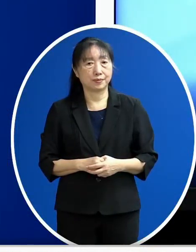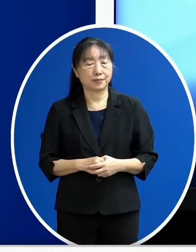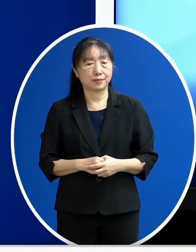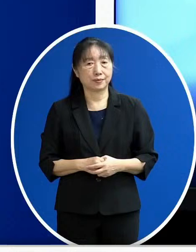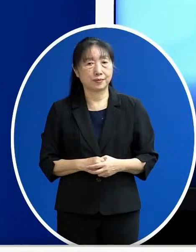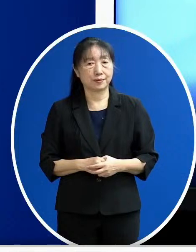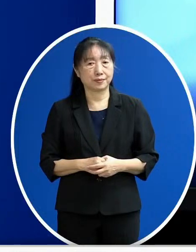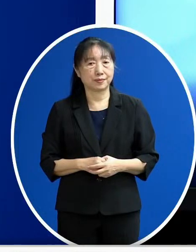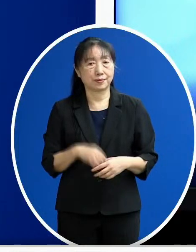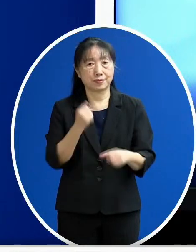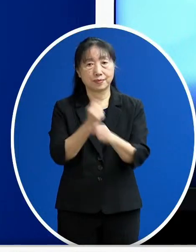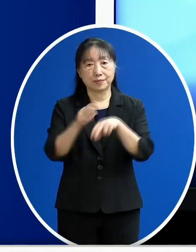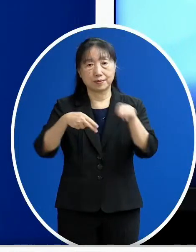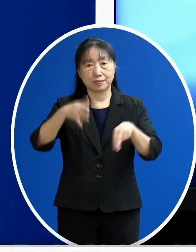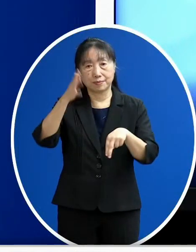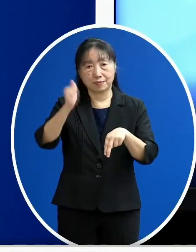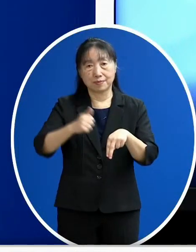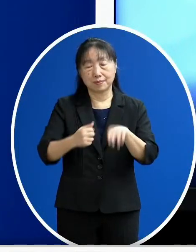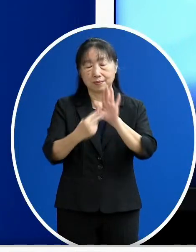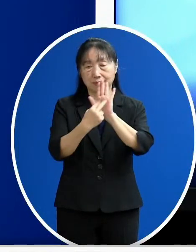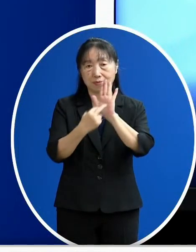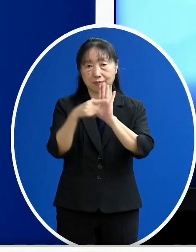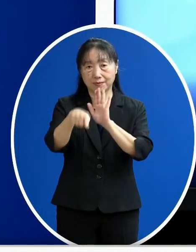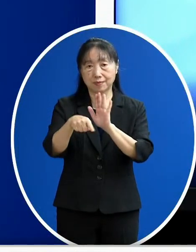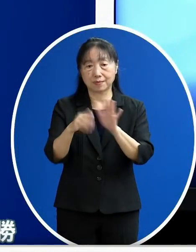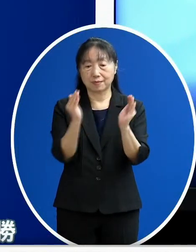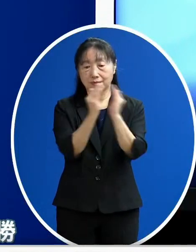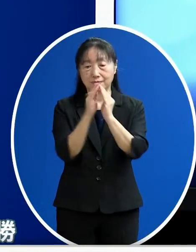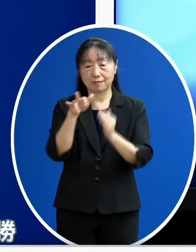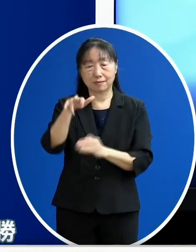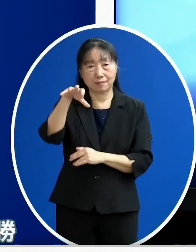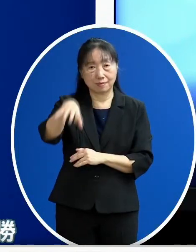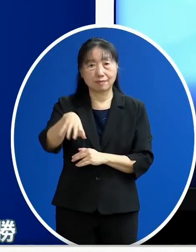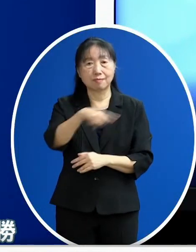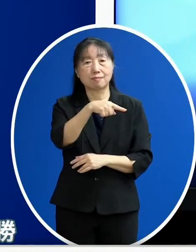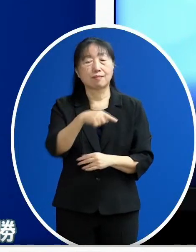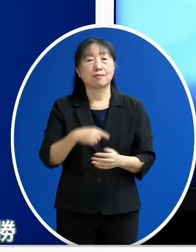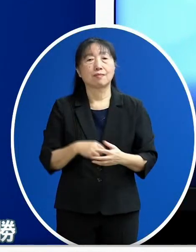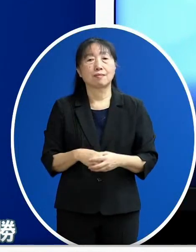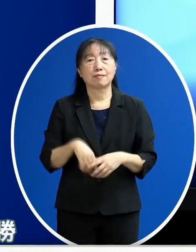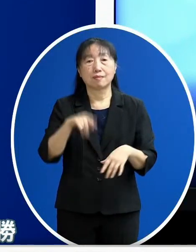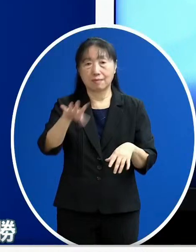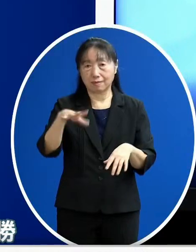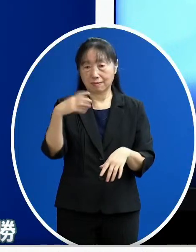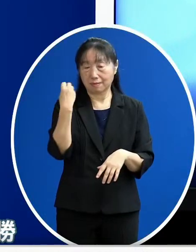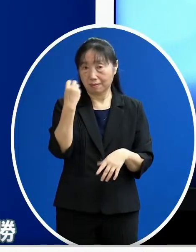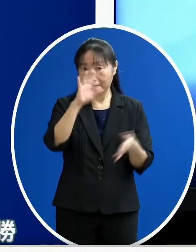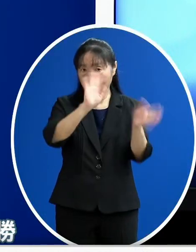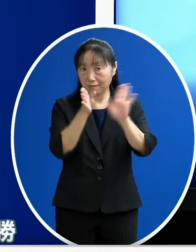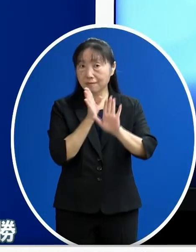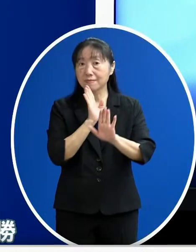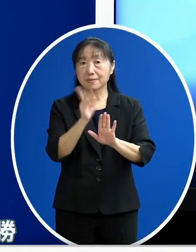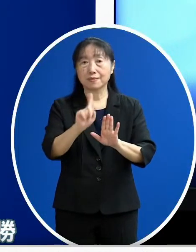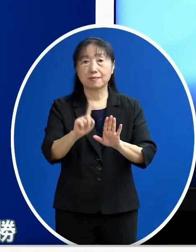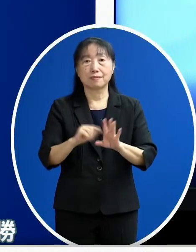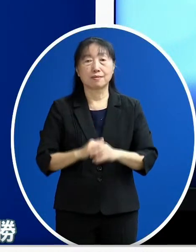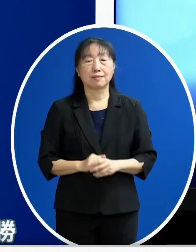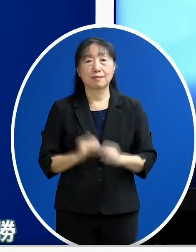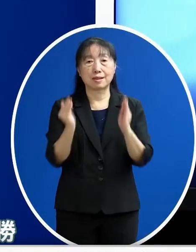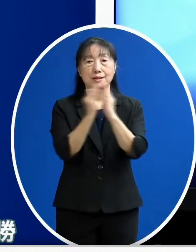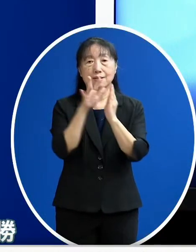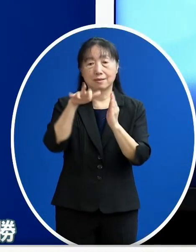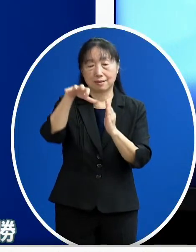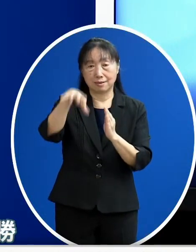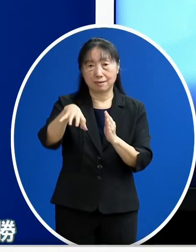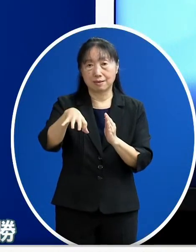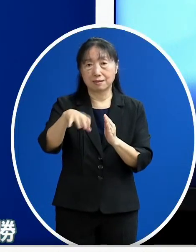有关桃机的部分，那机场前进指挥所这边报告一下这个最新的状况。那么桃机新